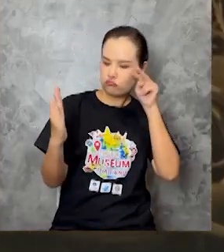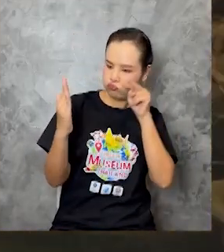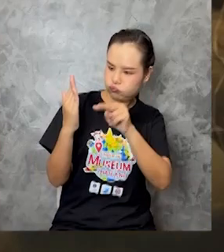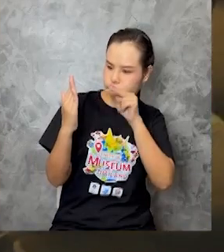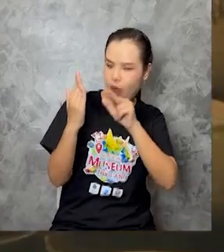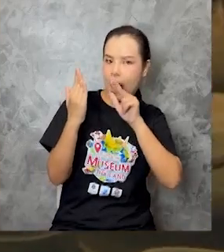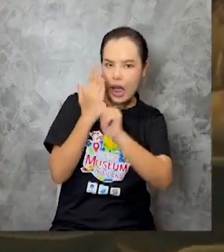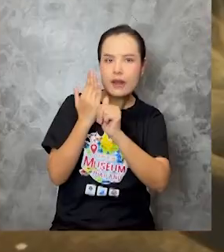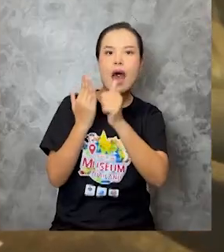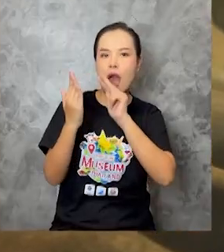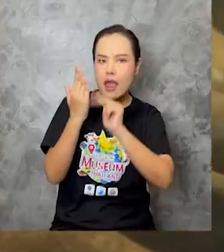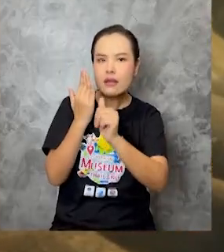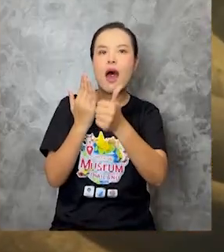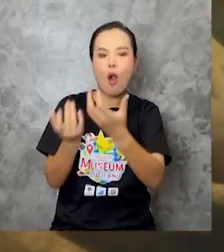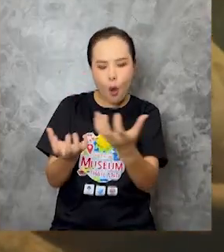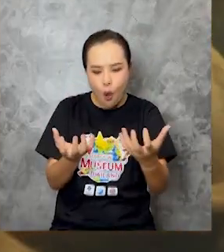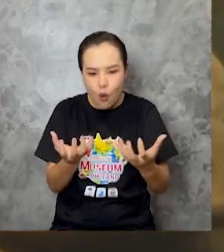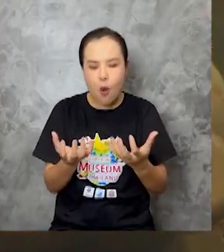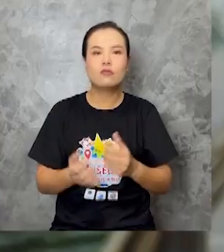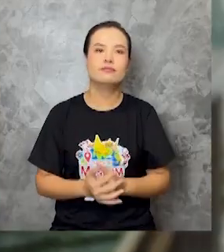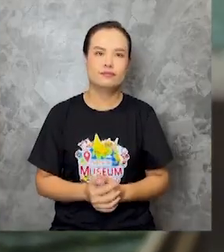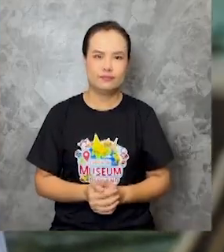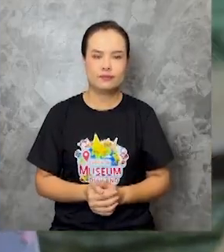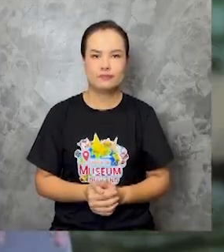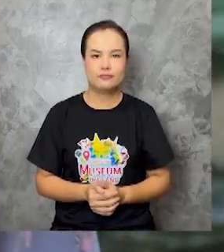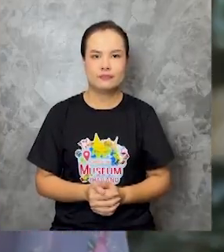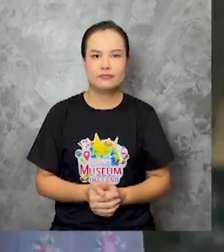ให้เรามองเข้าไปเห็นโบราณวัตถุที่เก็บรักษาอยู่ในคลังได้ครับ